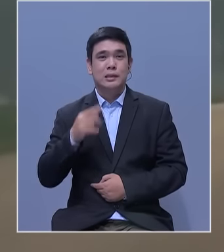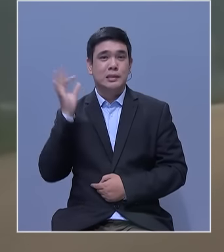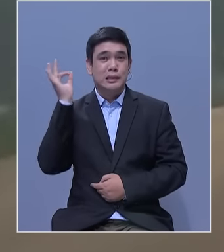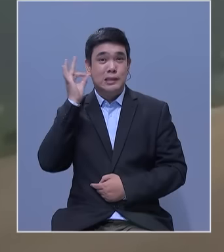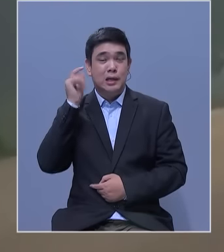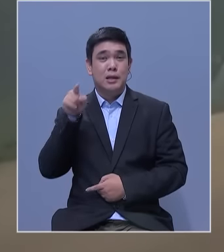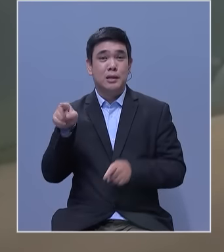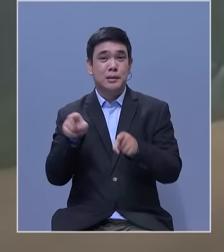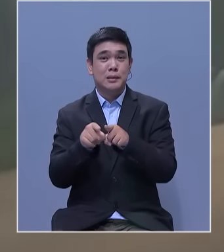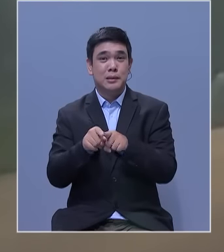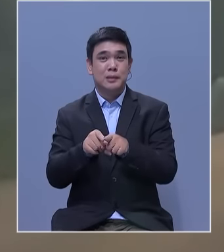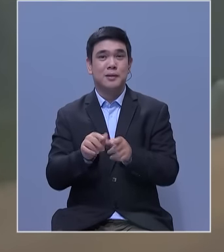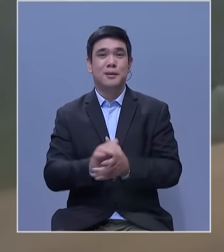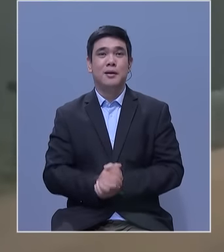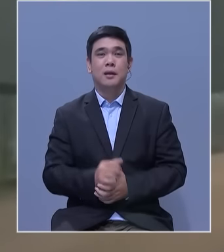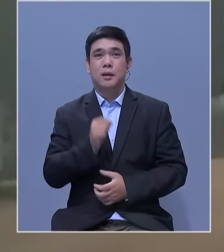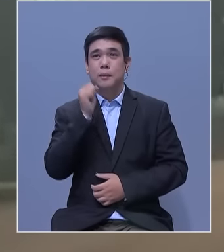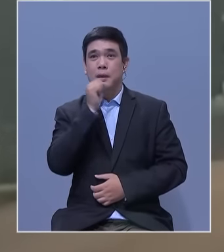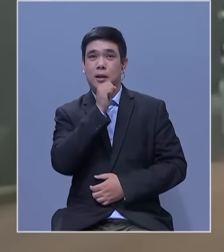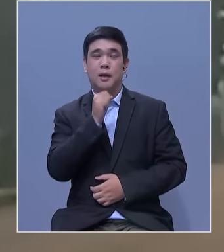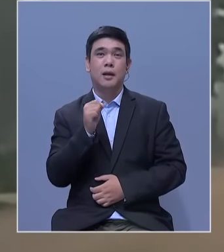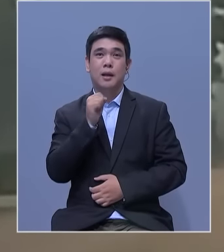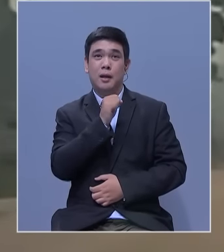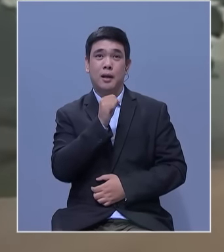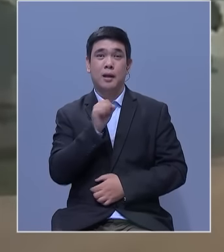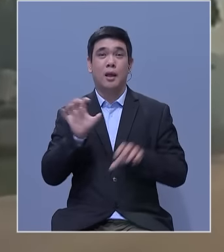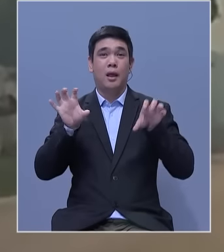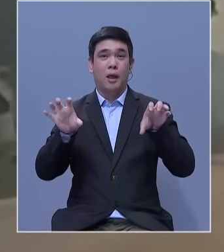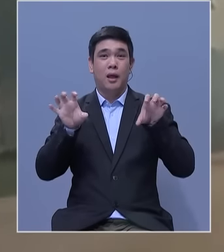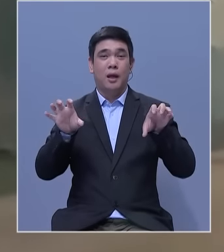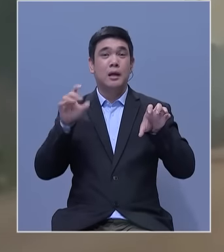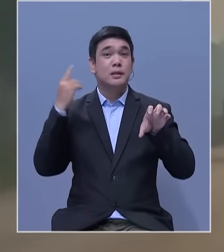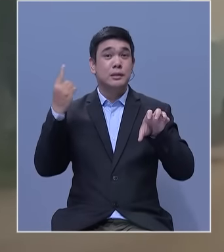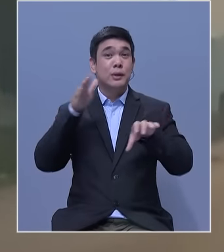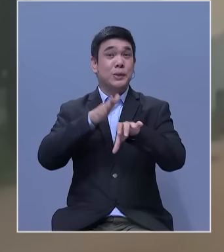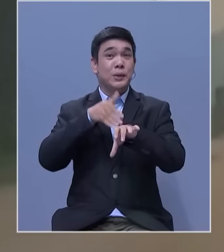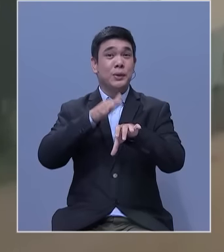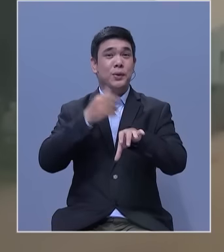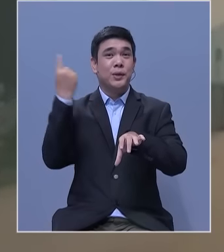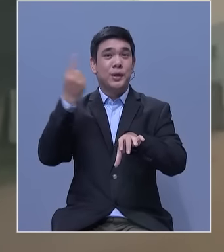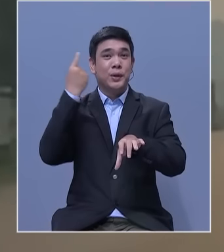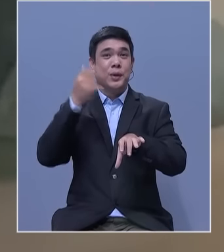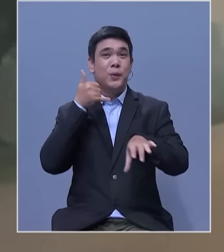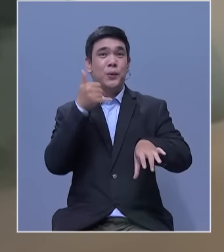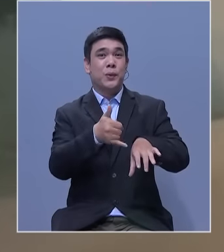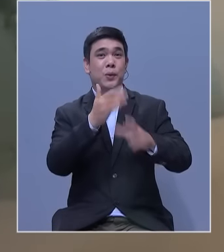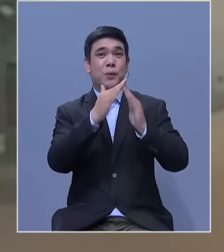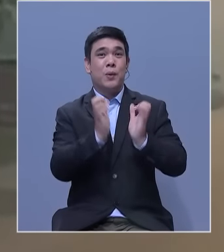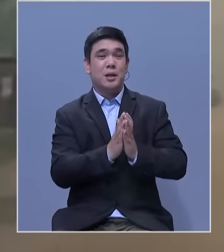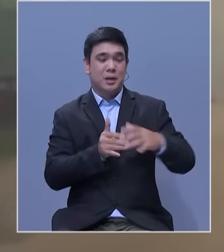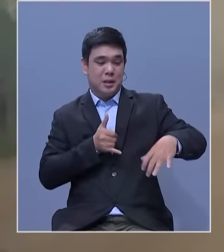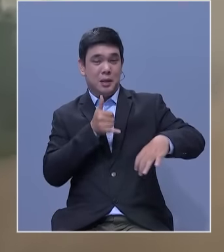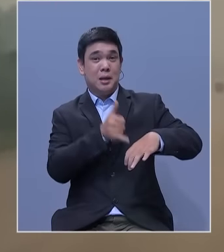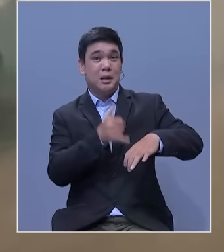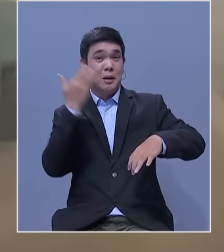งเหมือนเป็นเหมือนเป็นรถแห่เลยนะ รถขยายเสียงที่เชิญชวนไปเที่ยวงานมหกรรมงานวัดอะไรแบบนี้นะฮ